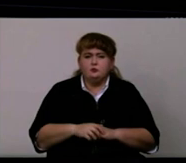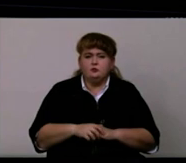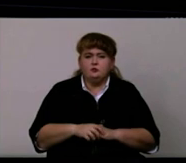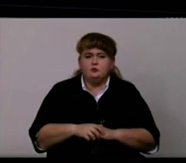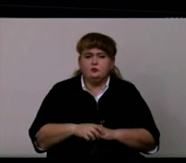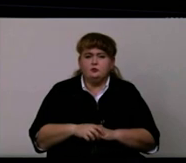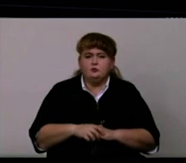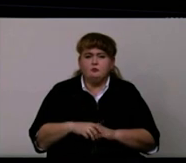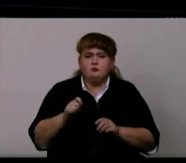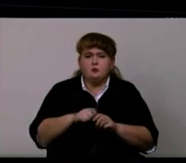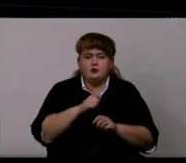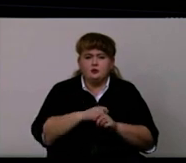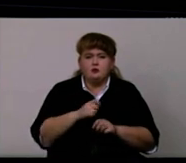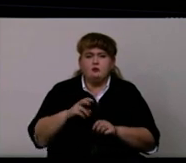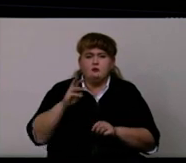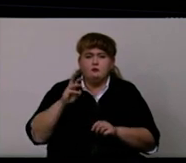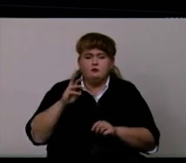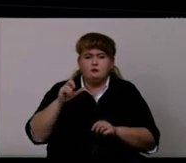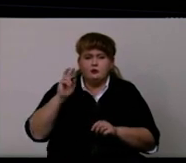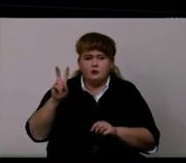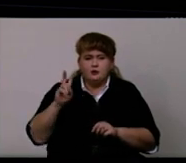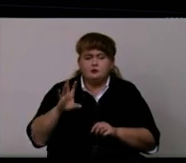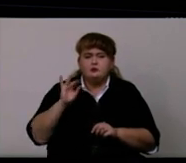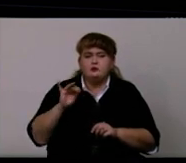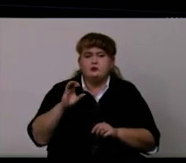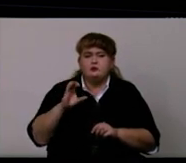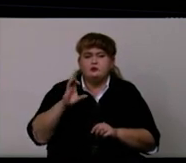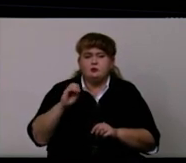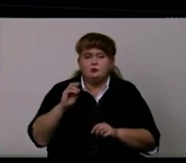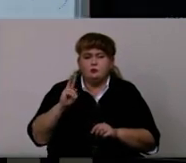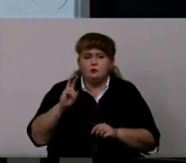и метр в квадрате и секунда в квадрате.